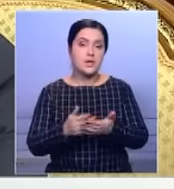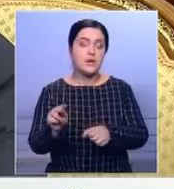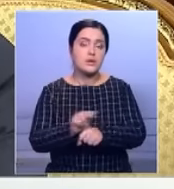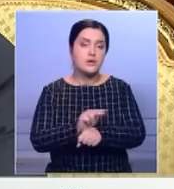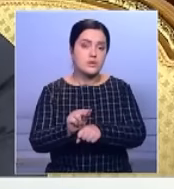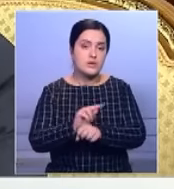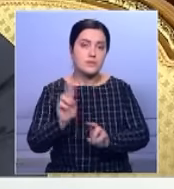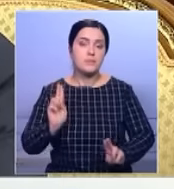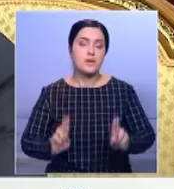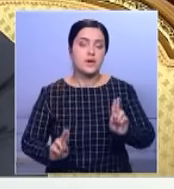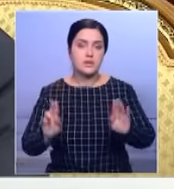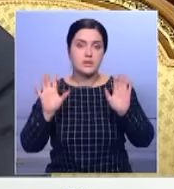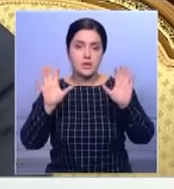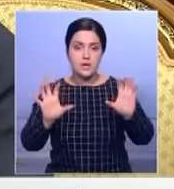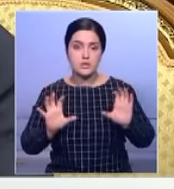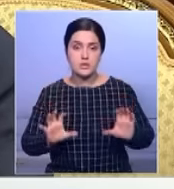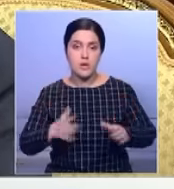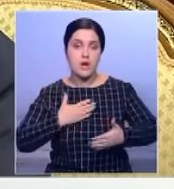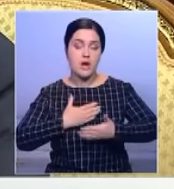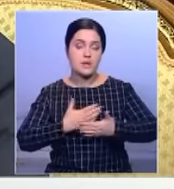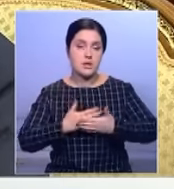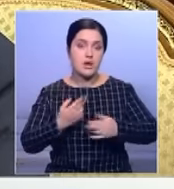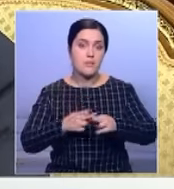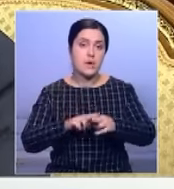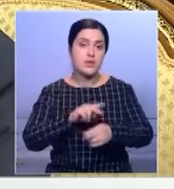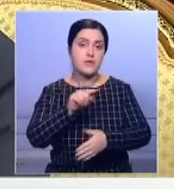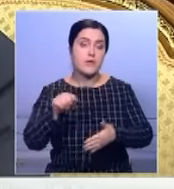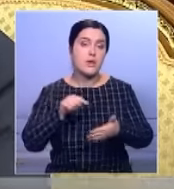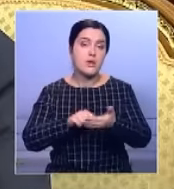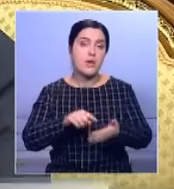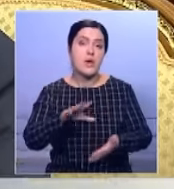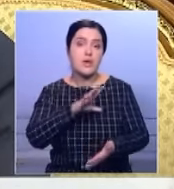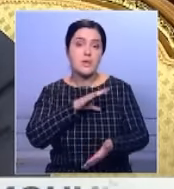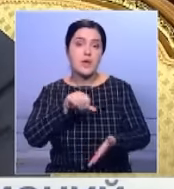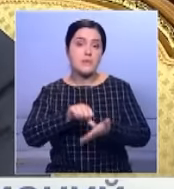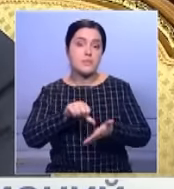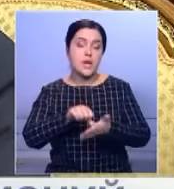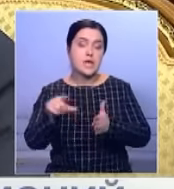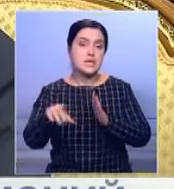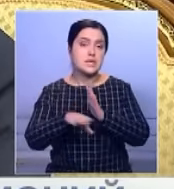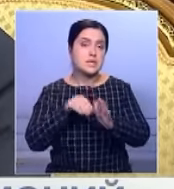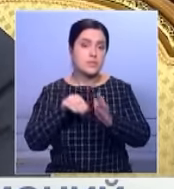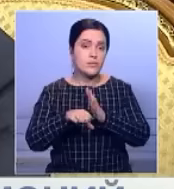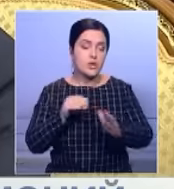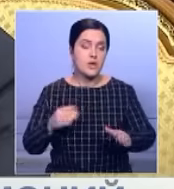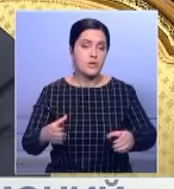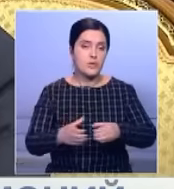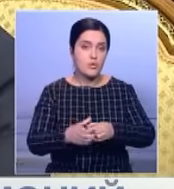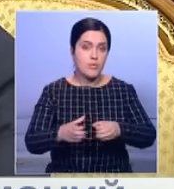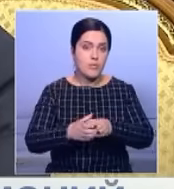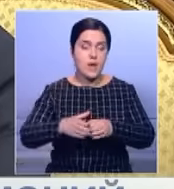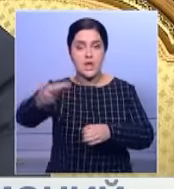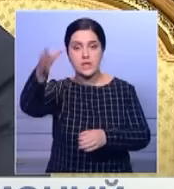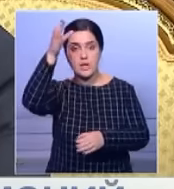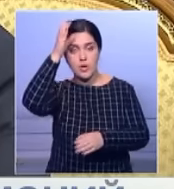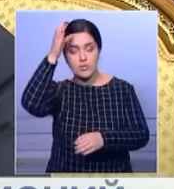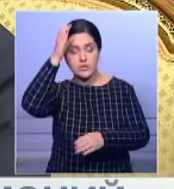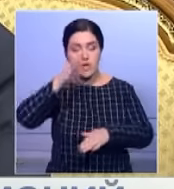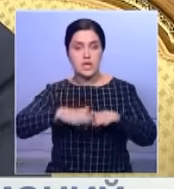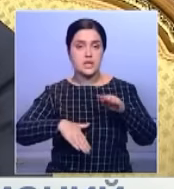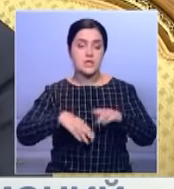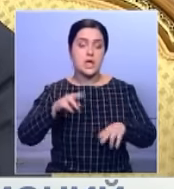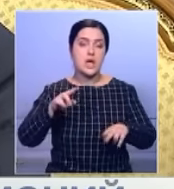норм Конституции. Активность в этом вопросе проявили представители депутатского корпуса, научно-экспертного